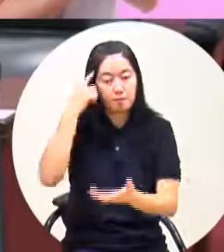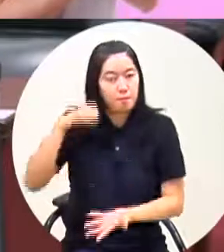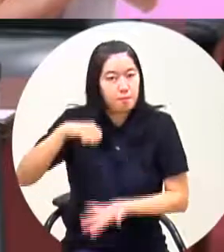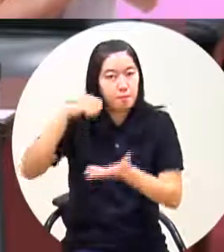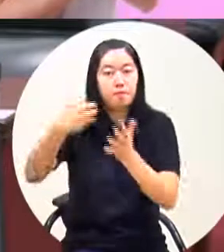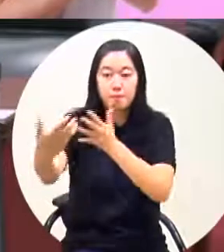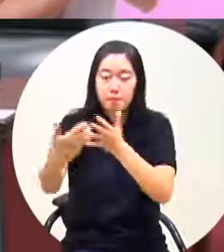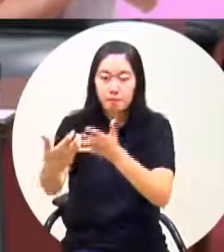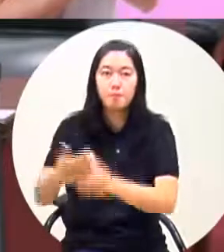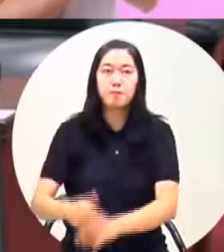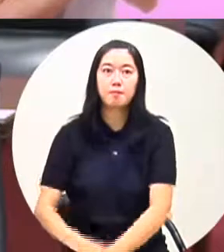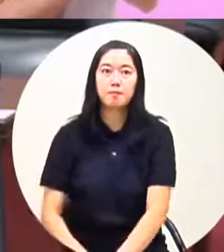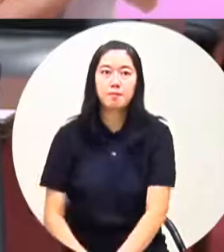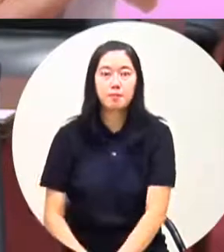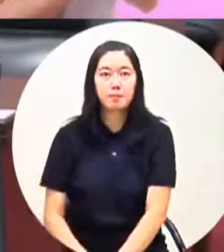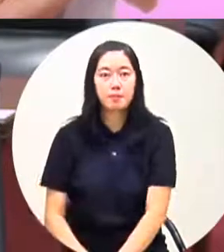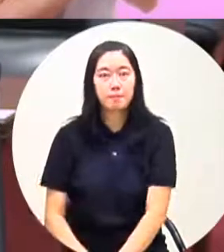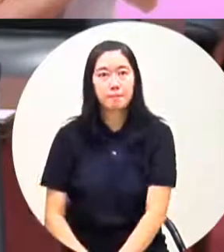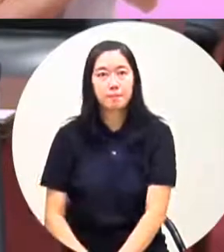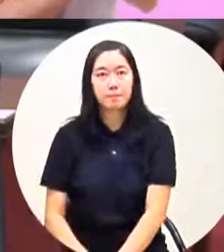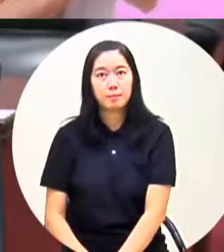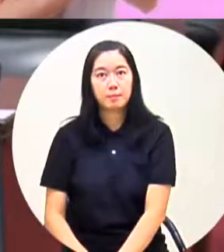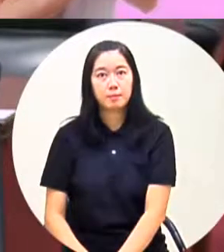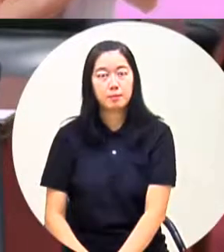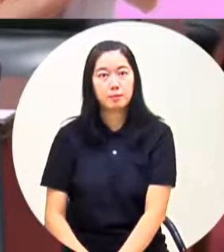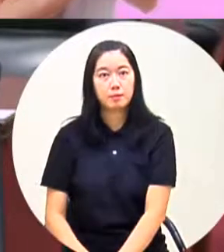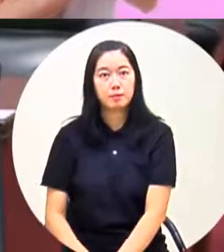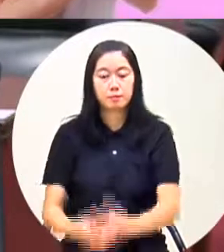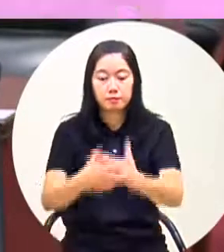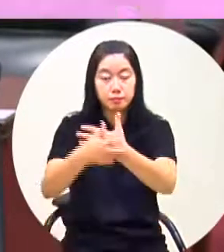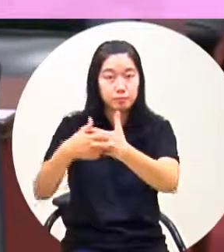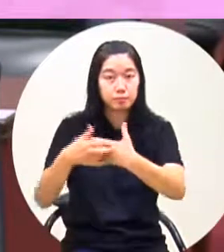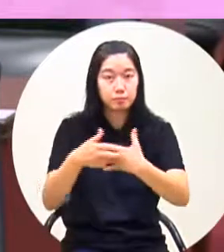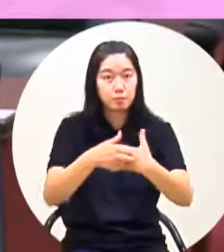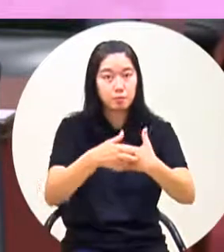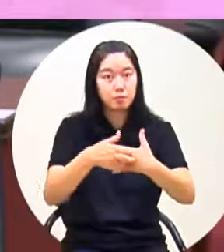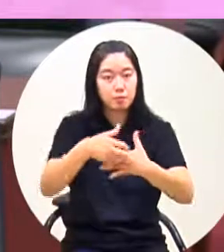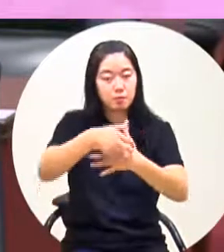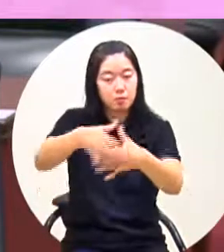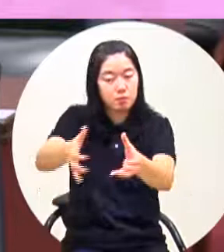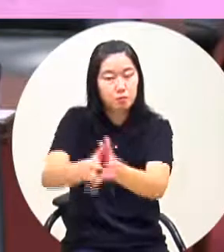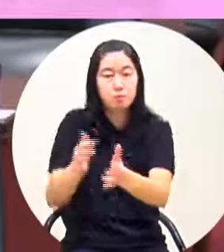首先，针对我们卫生局哦，本身